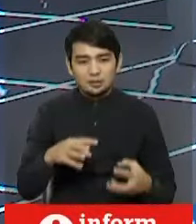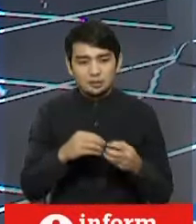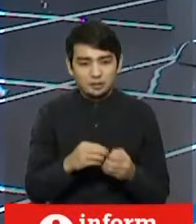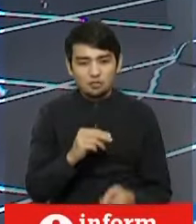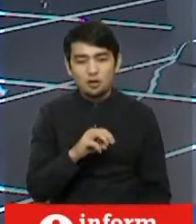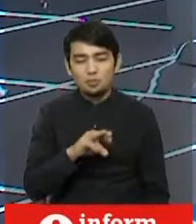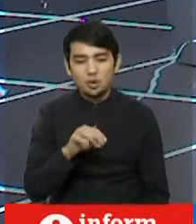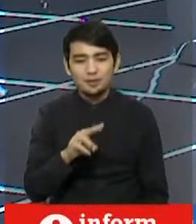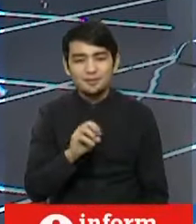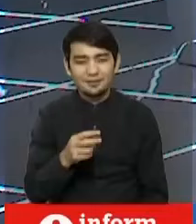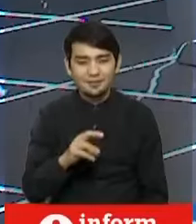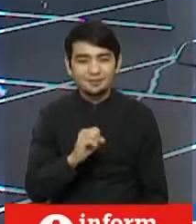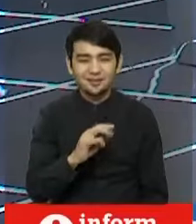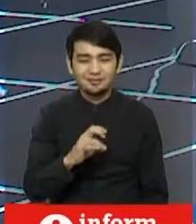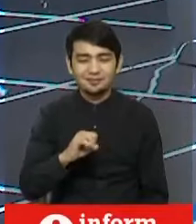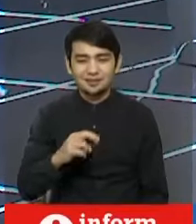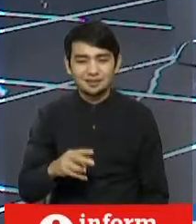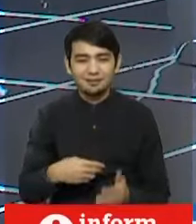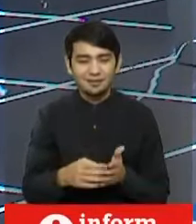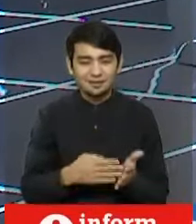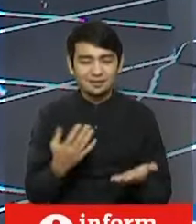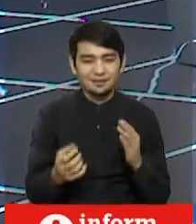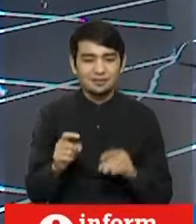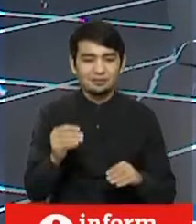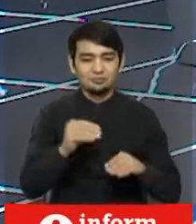чемпион Кения сасет не содержит красителей и ароматизаторов